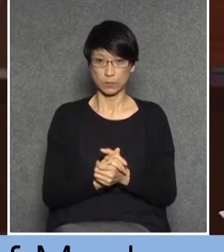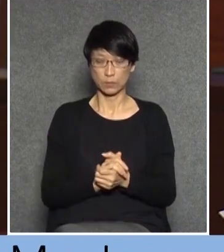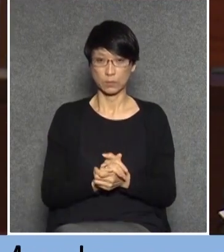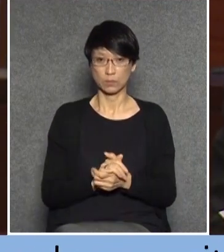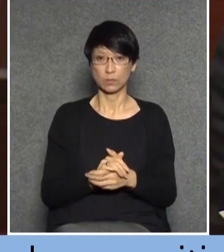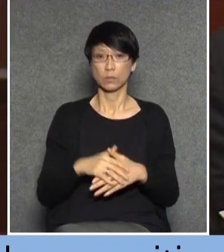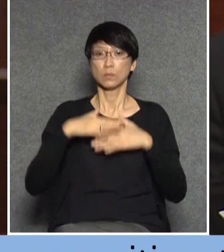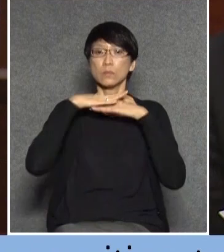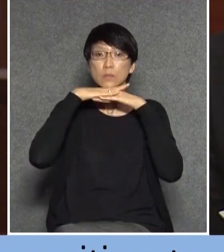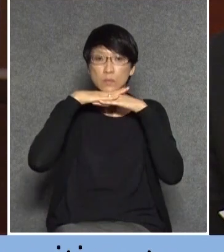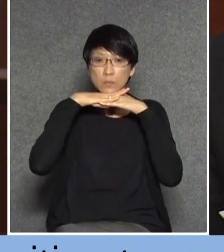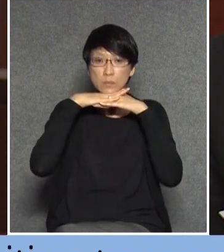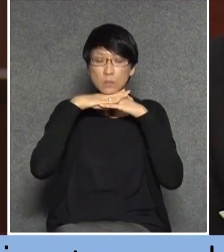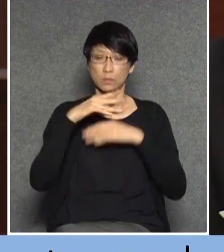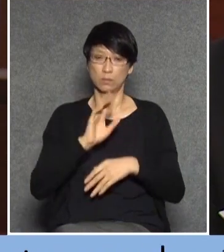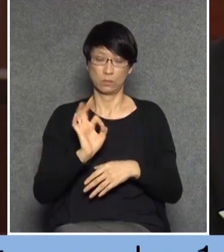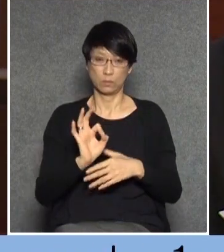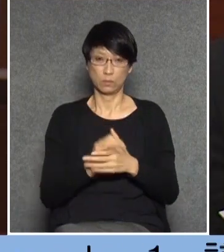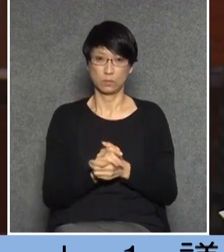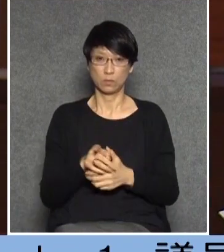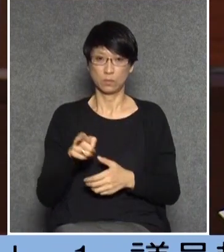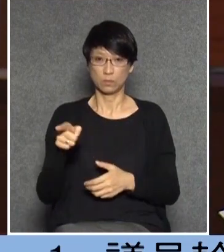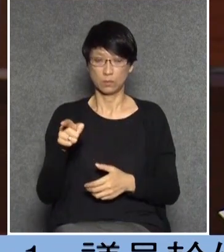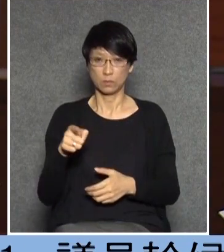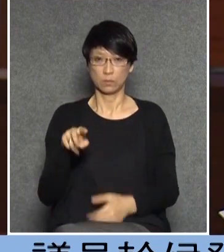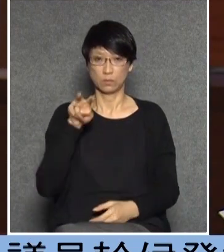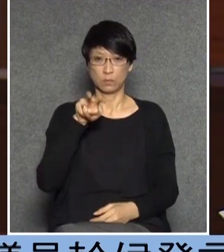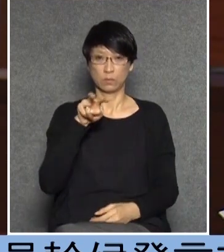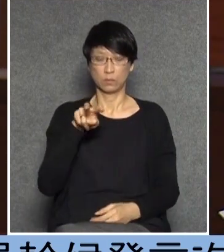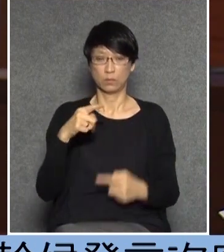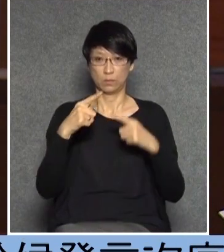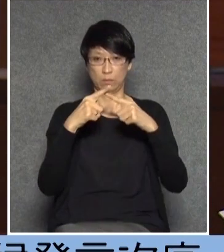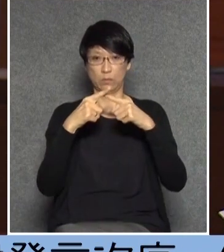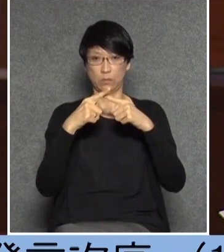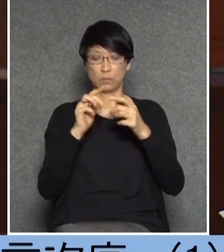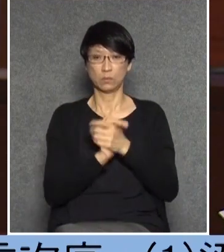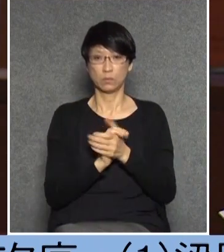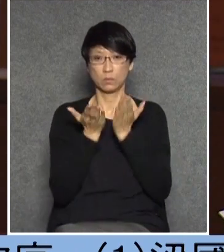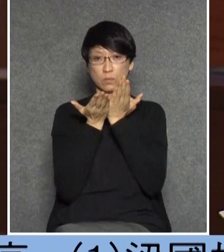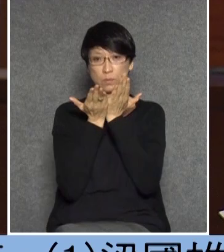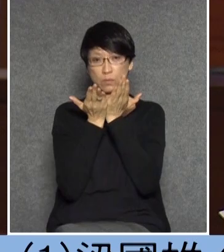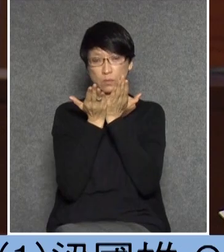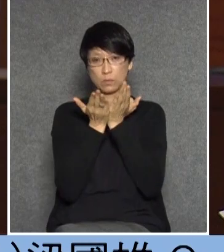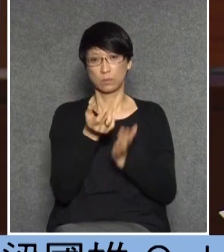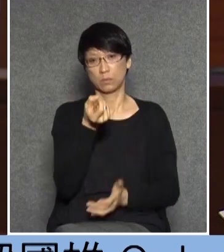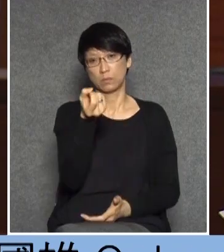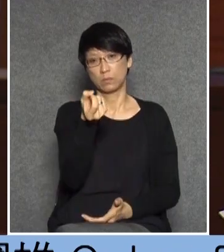嘅，又覺得呢啲咁嘅所謂管理階層領導人，書都唔讀多本，係